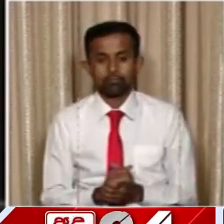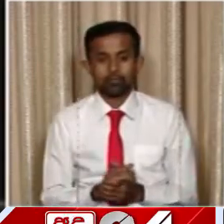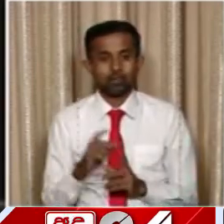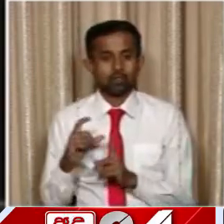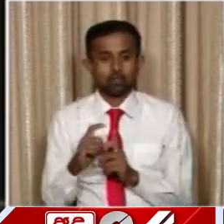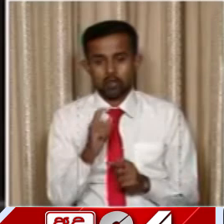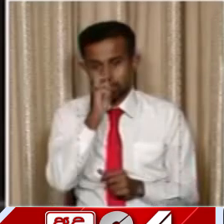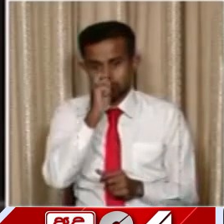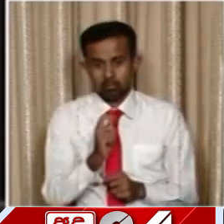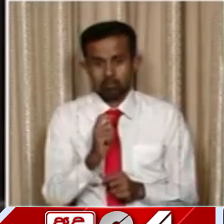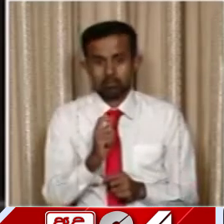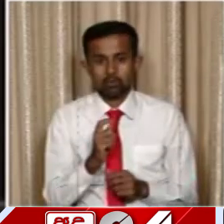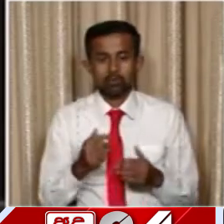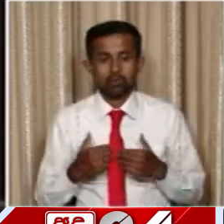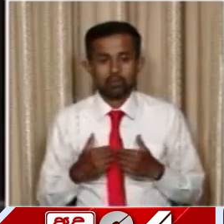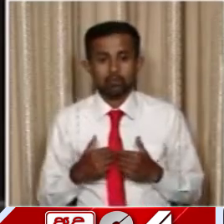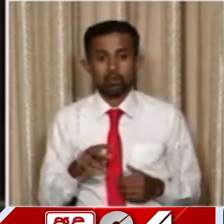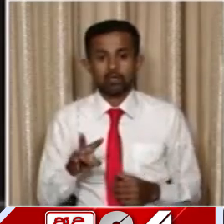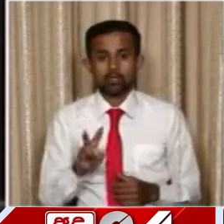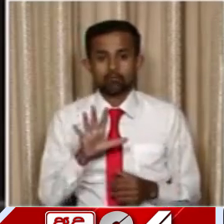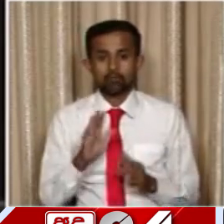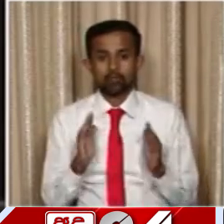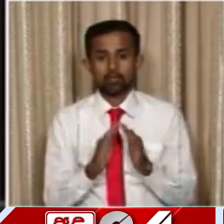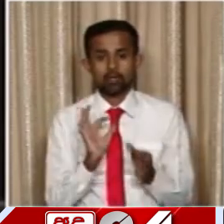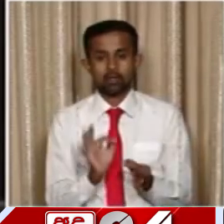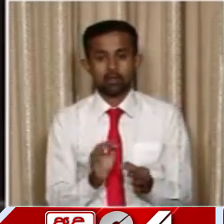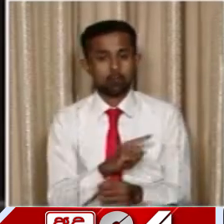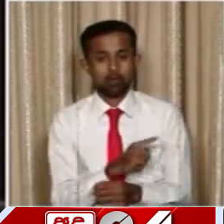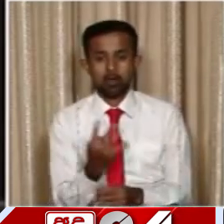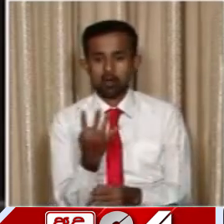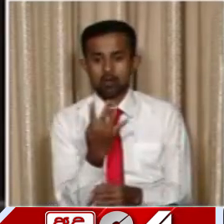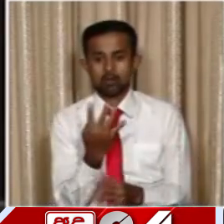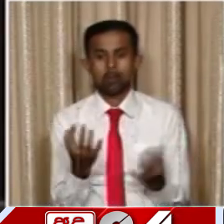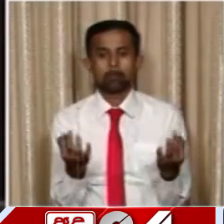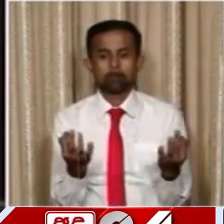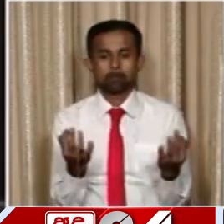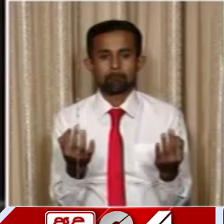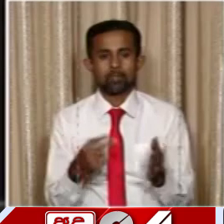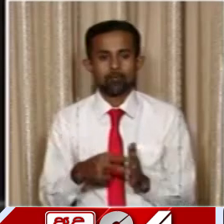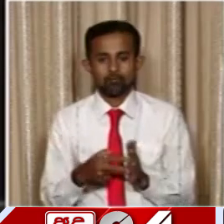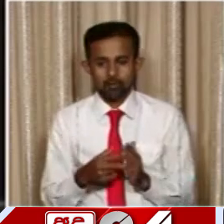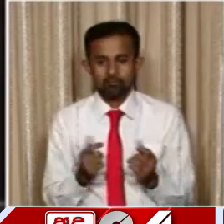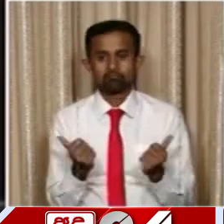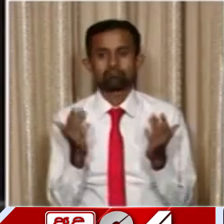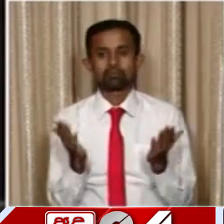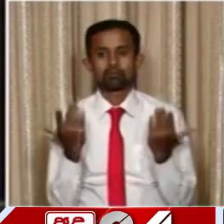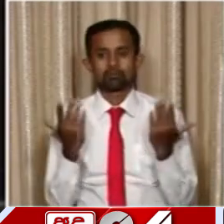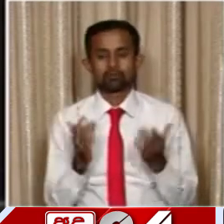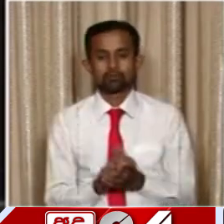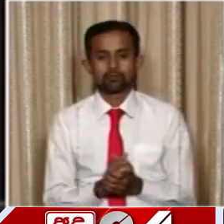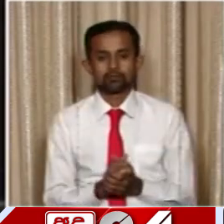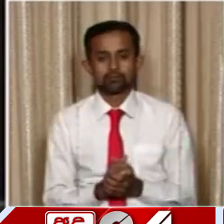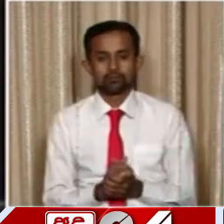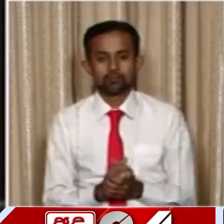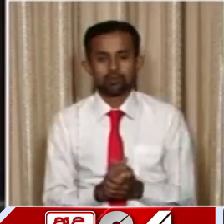අමතුරුම ඇමතුමා අපිට 225 ගෙවල් තමයි ගිනි තියන්නේ හැබැයි මේ හතර දෙනාට පින් සිද්ධ වෙනදා යන්තම් ව්‍යාපෘතිය ක්‍රියාත්මක වෙනවා ගරු